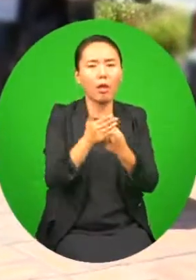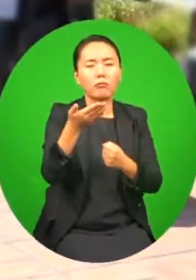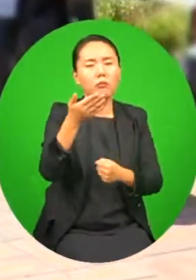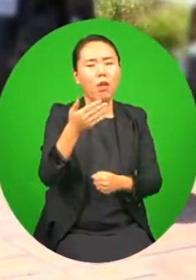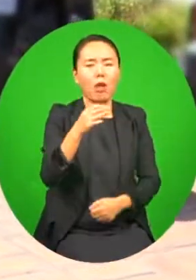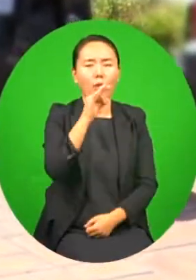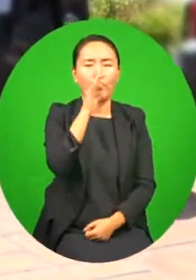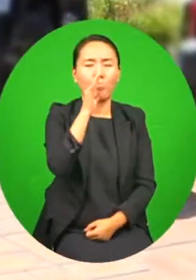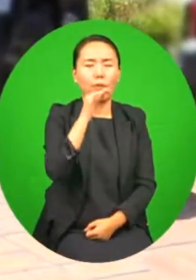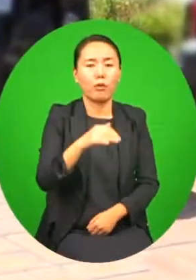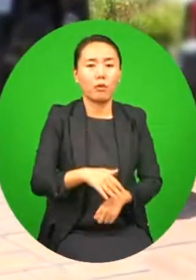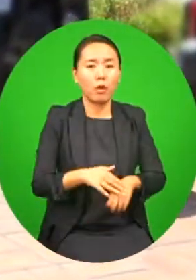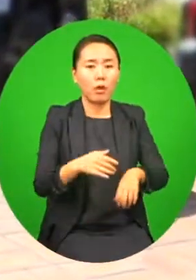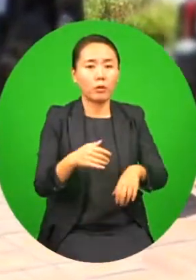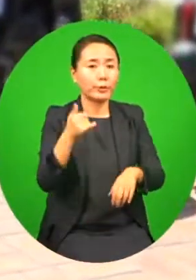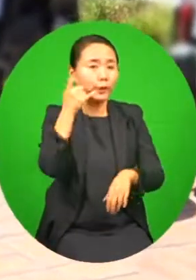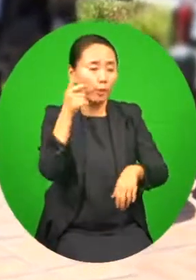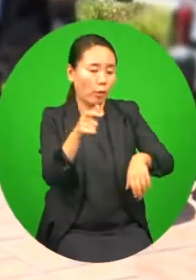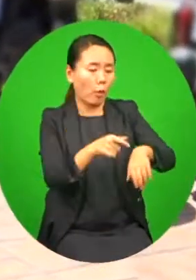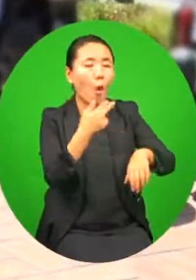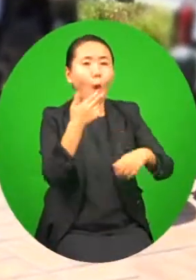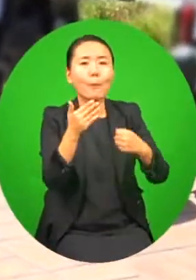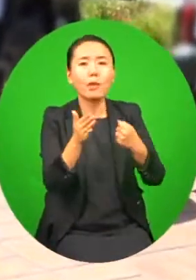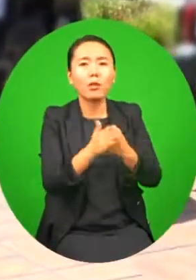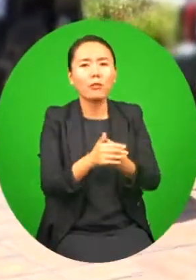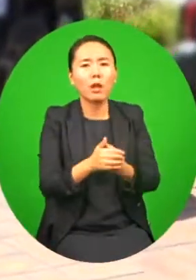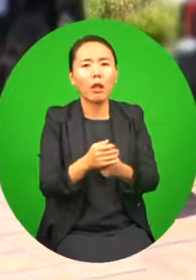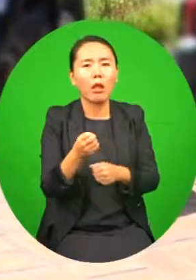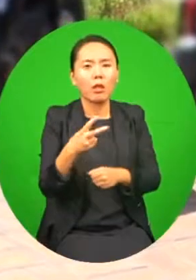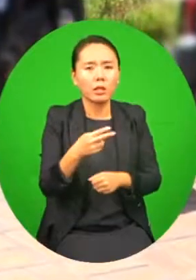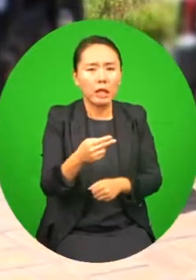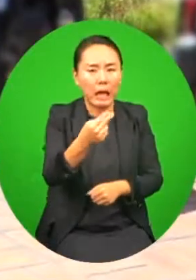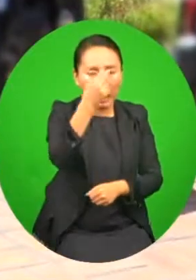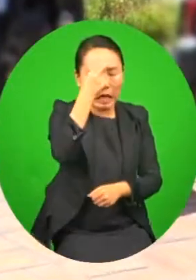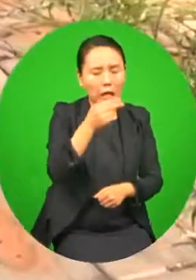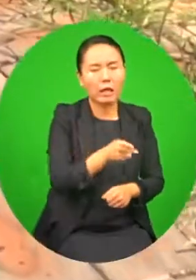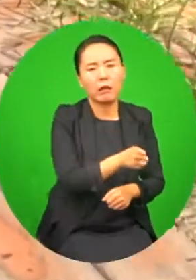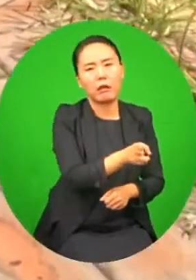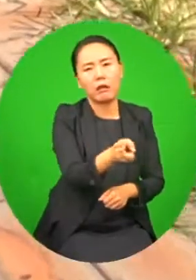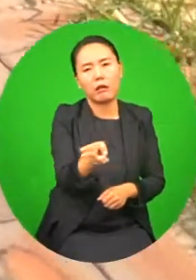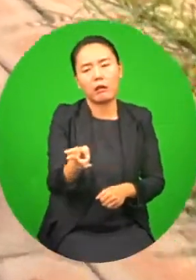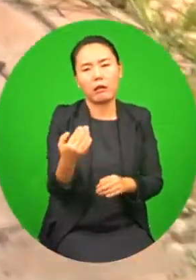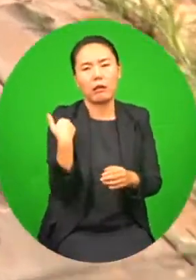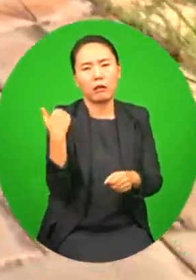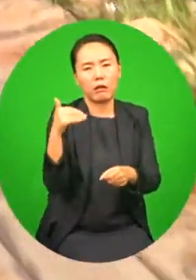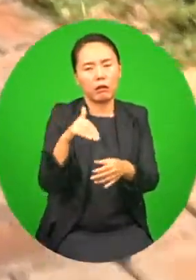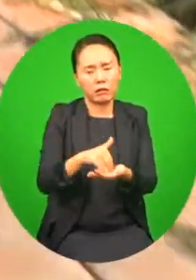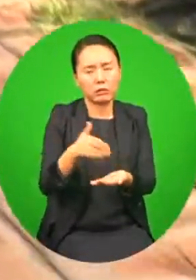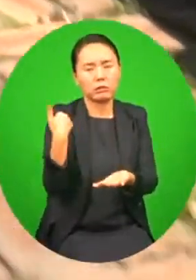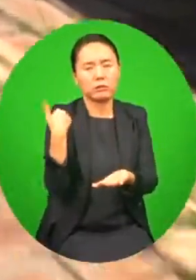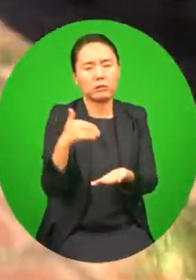없어서 부를 수도 없고요. 그러면 다시 돌아가야 되는 이런 번거로움들이 있고.